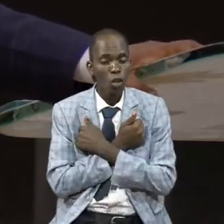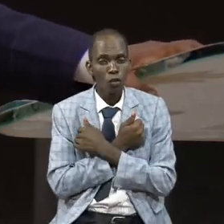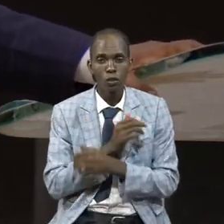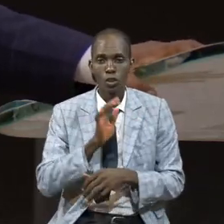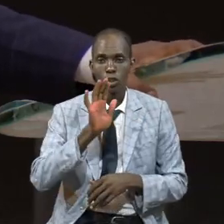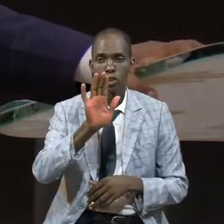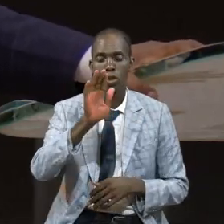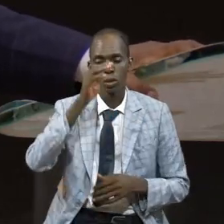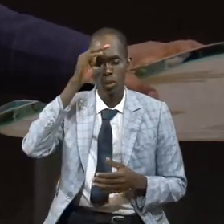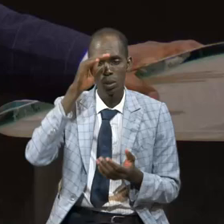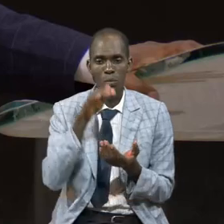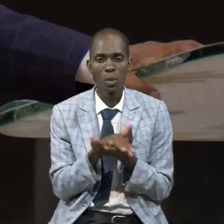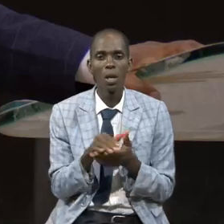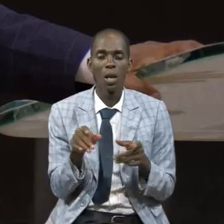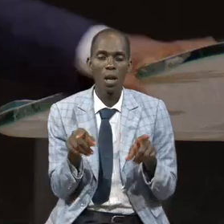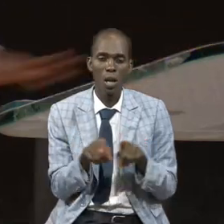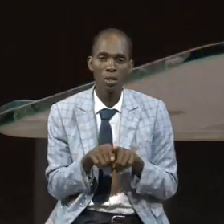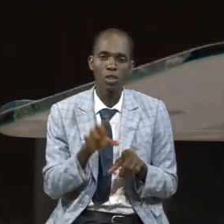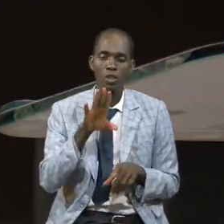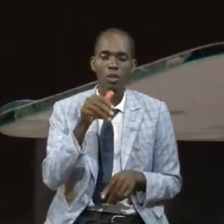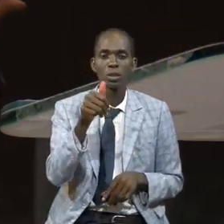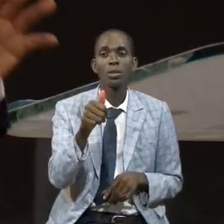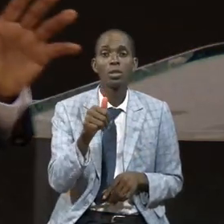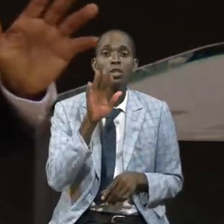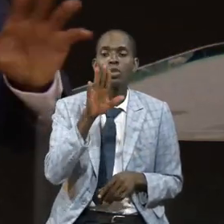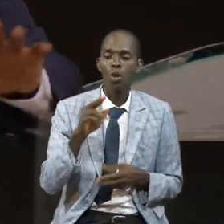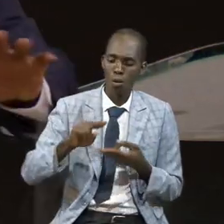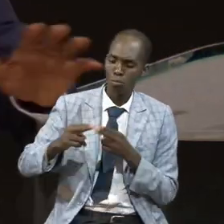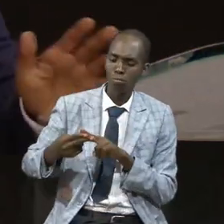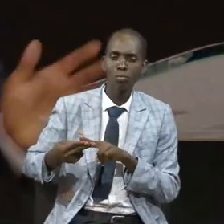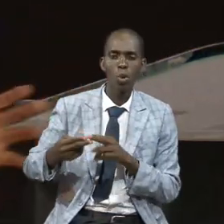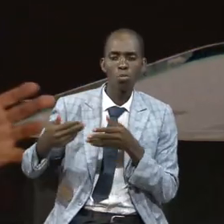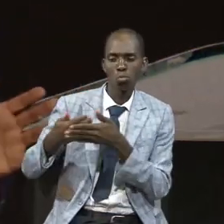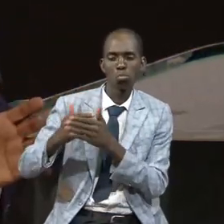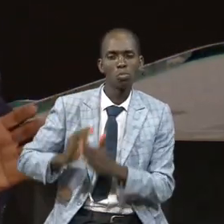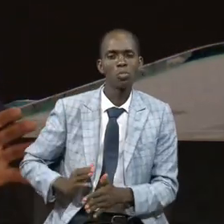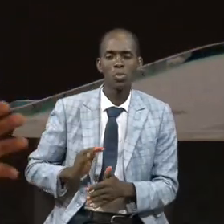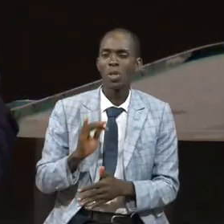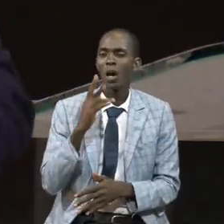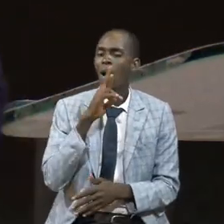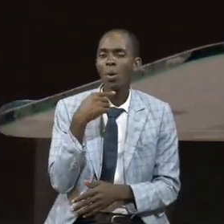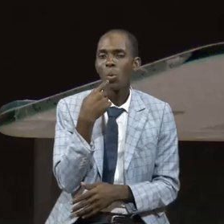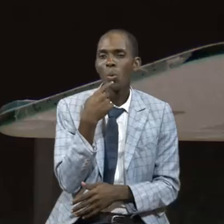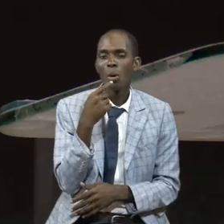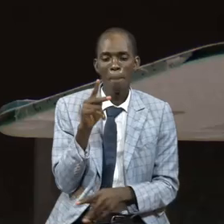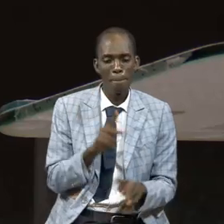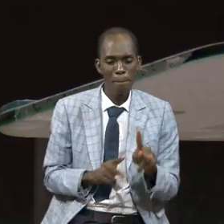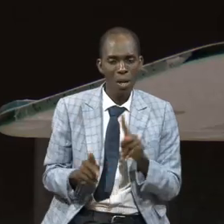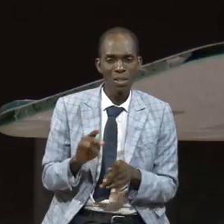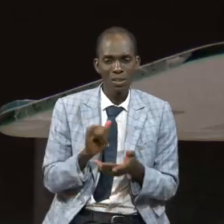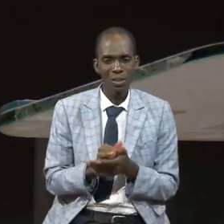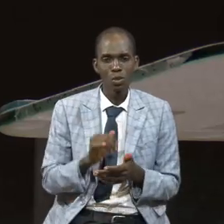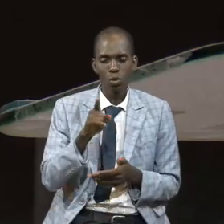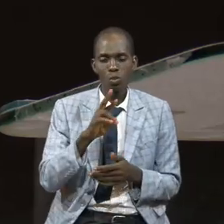prochain commence par votre mari. Aimez votre mari comme vous-même. Votre prochain commence